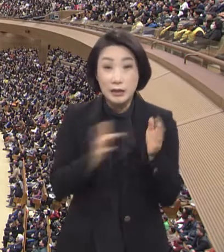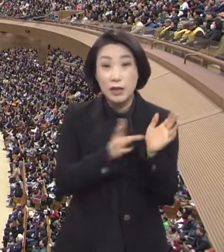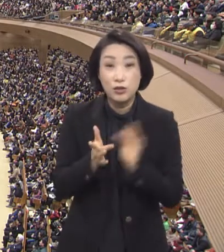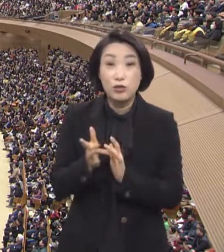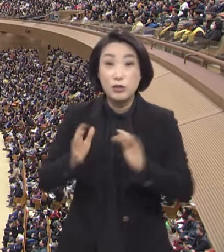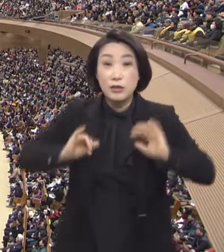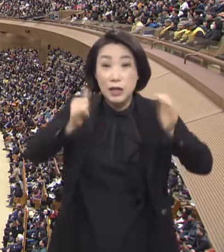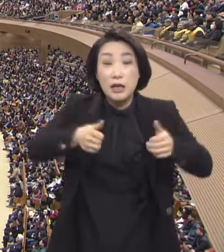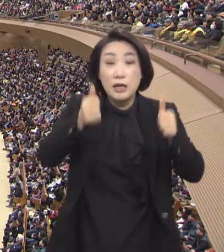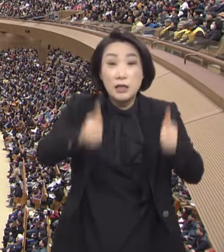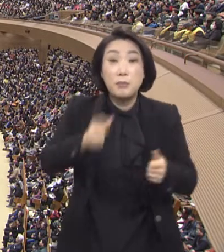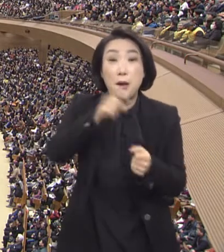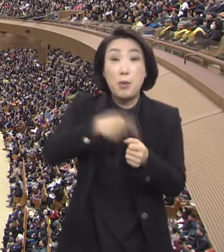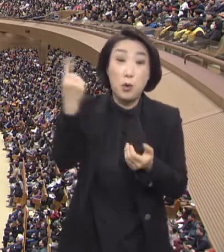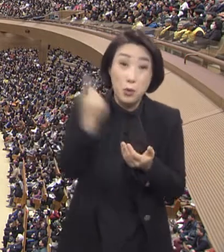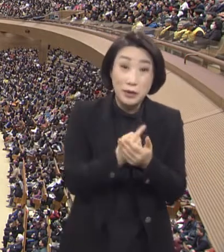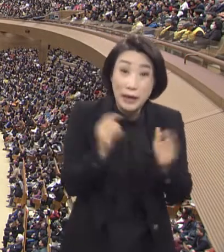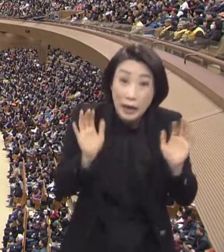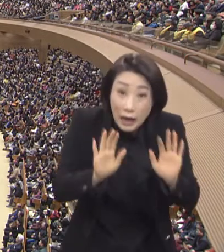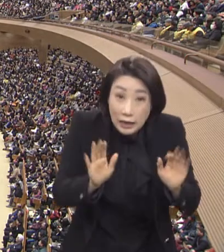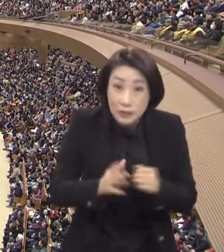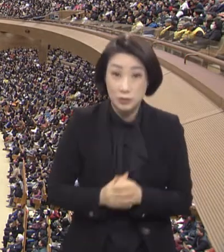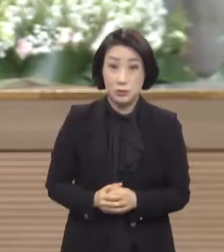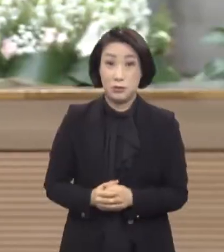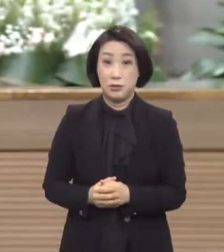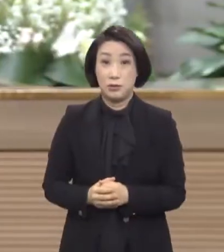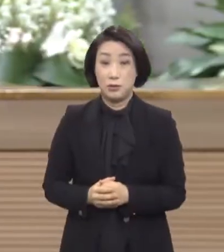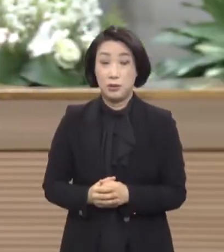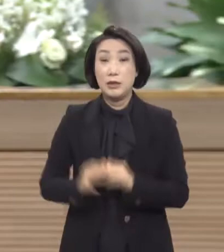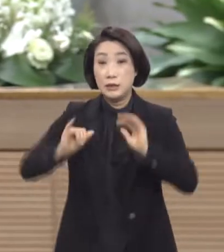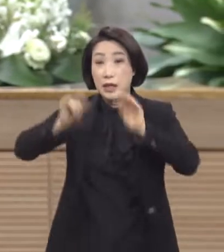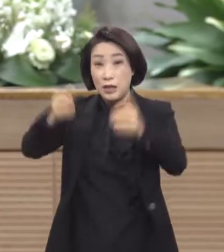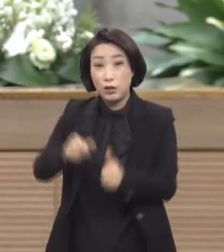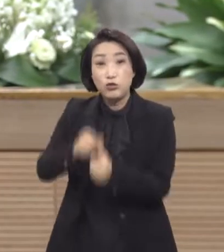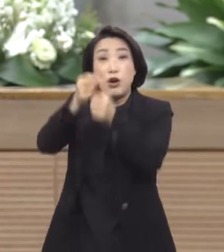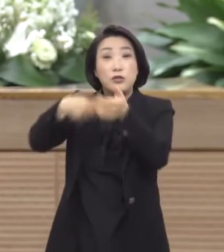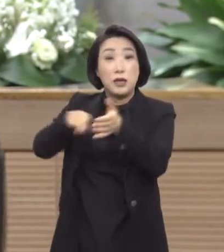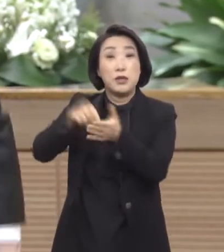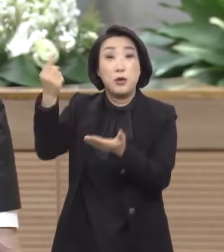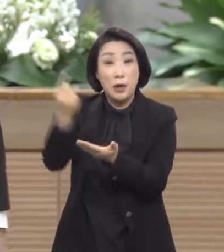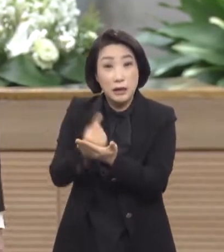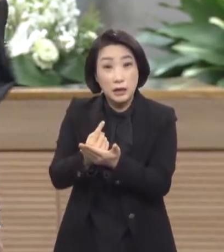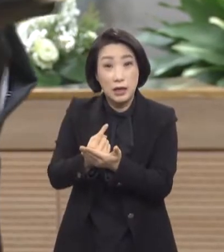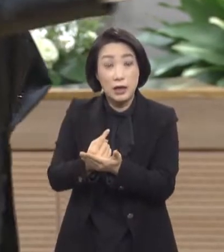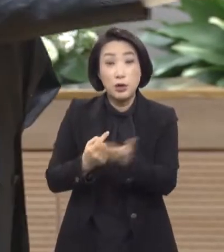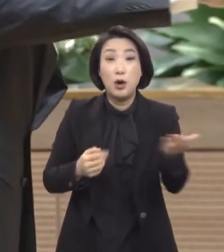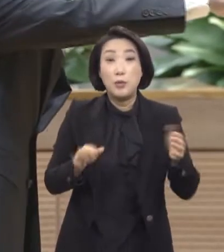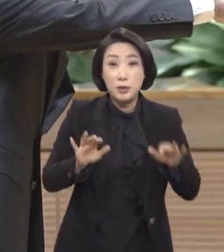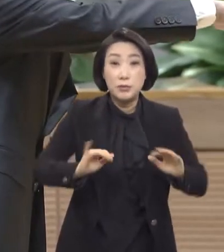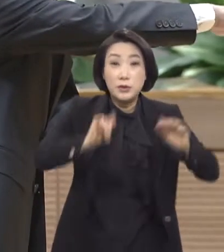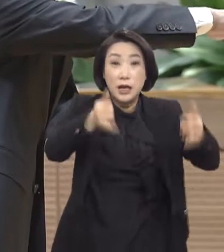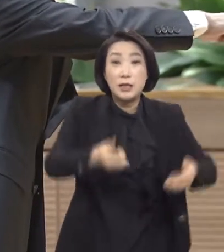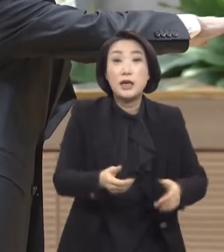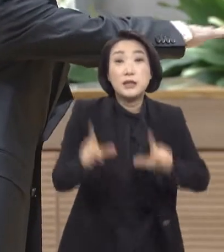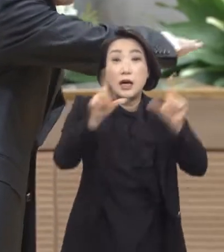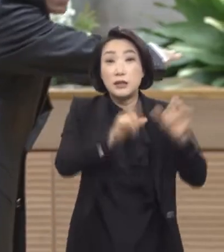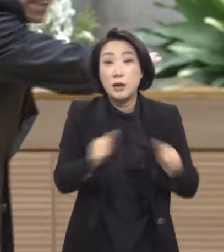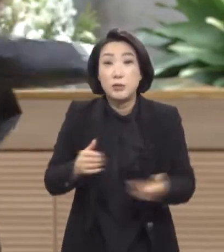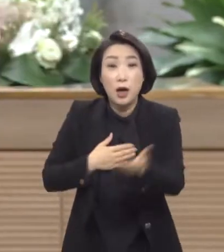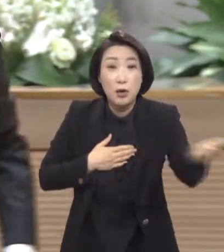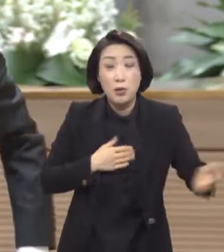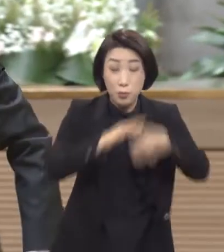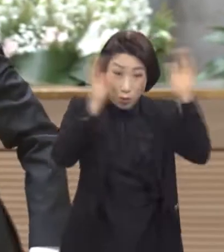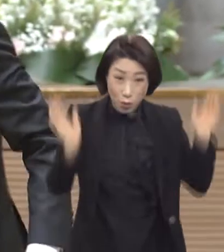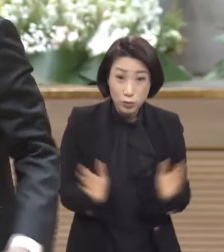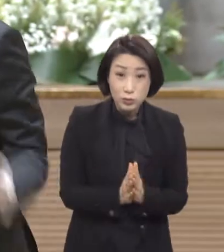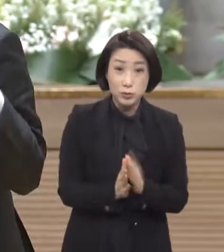세상을 심판하러 온 것이 아니오. 구원을 왔다. 그럼 이 세상에 사는 사람은 모두가